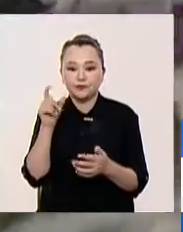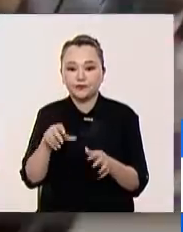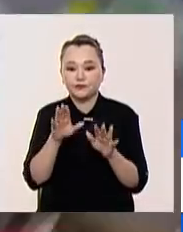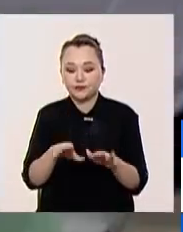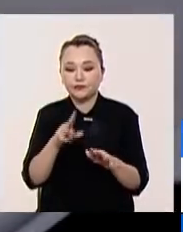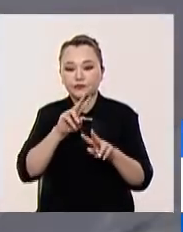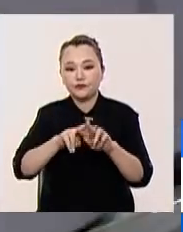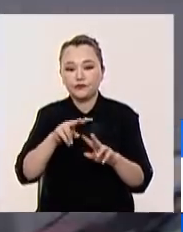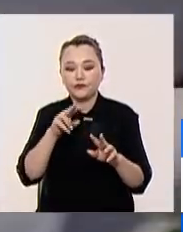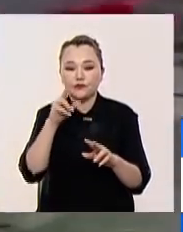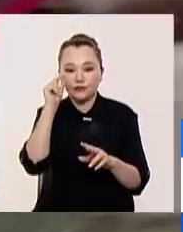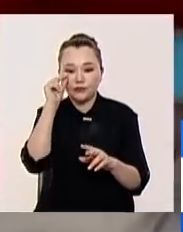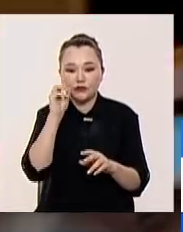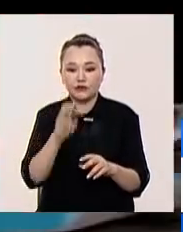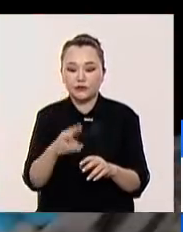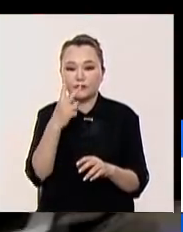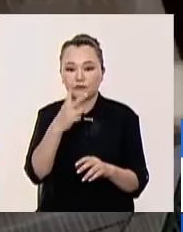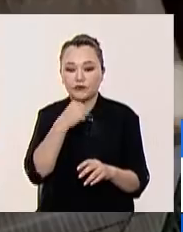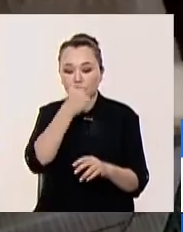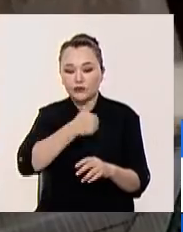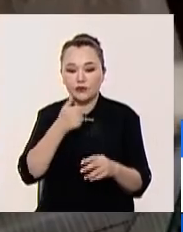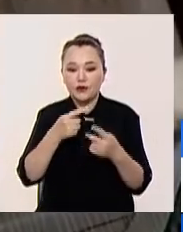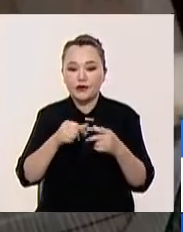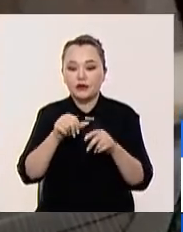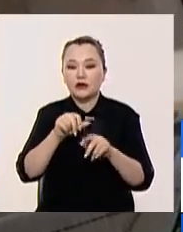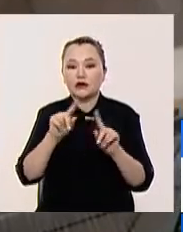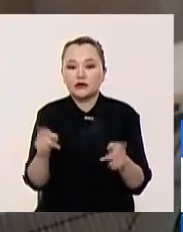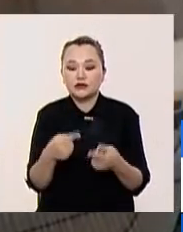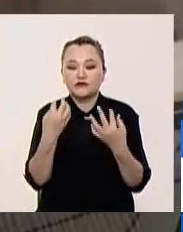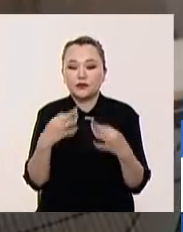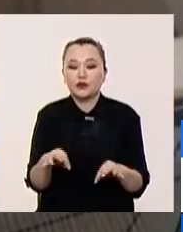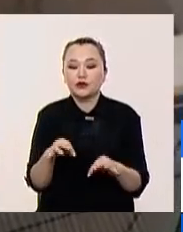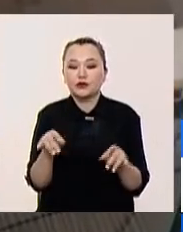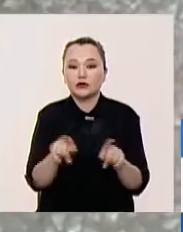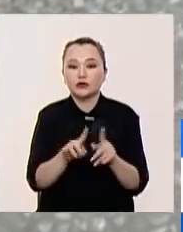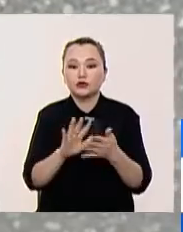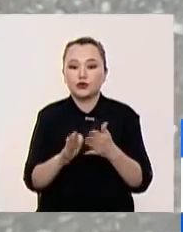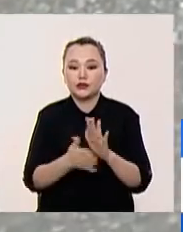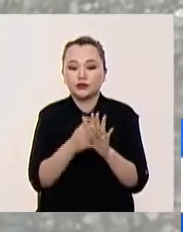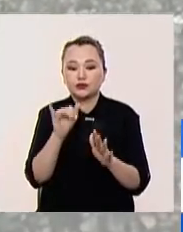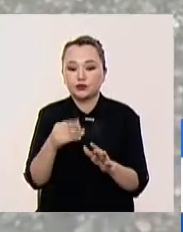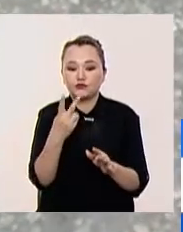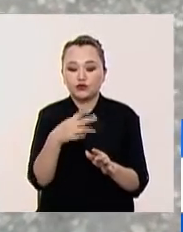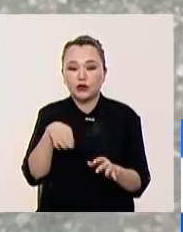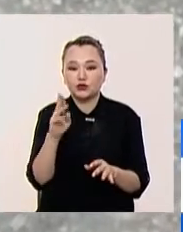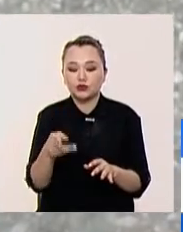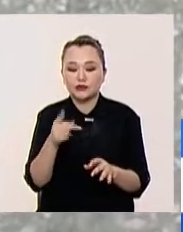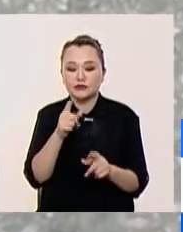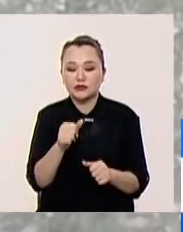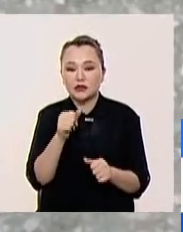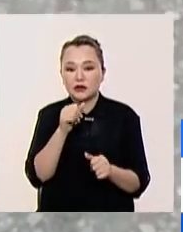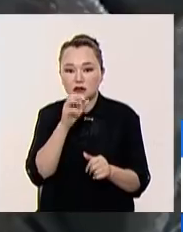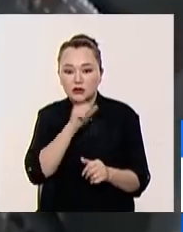тюремного срока смог отделаться лишь 2 годами ограничения свободы. Аналогичная ситуация и у 2 талдыкурганцев за кражу